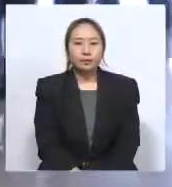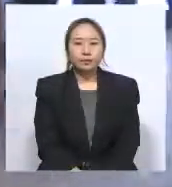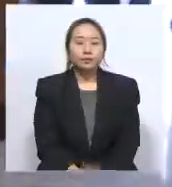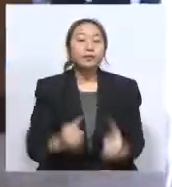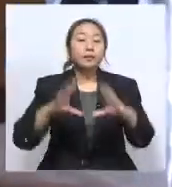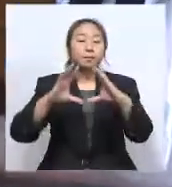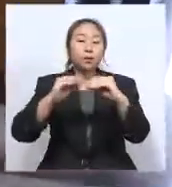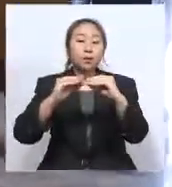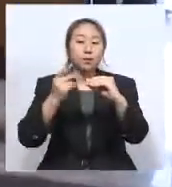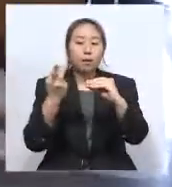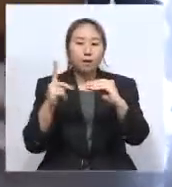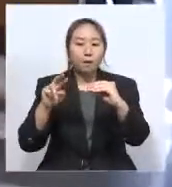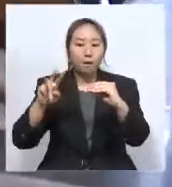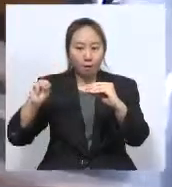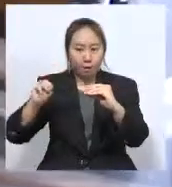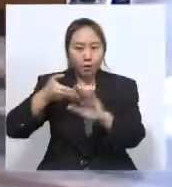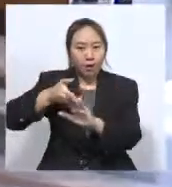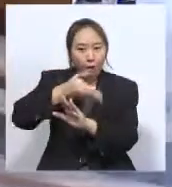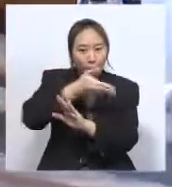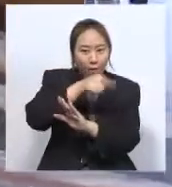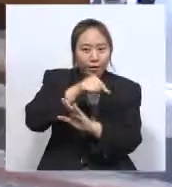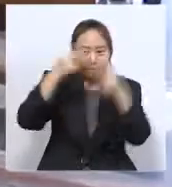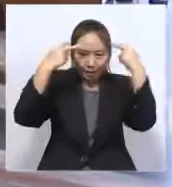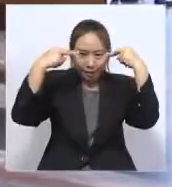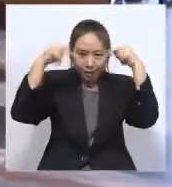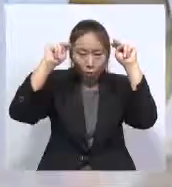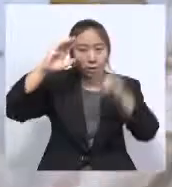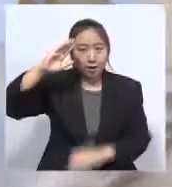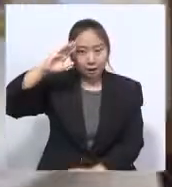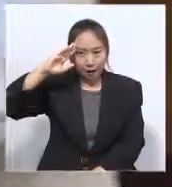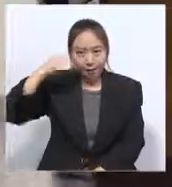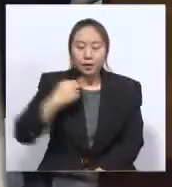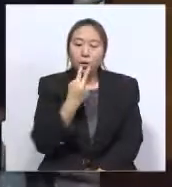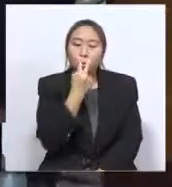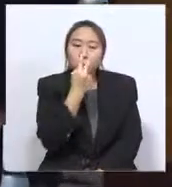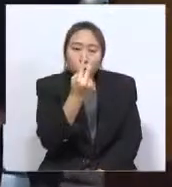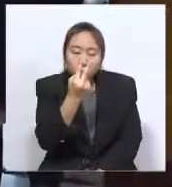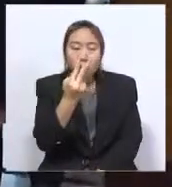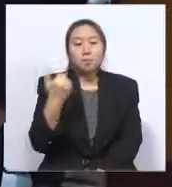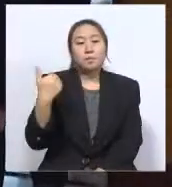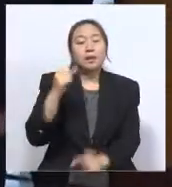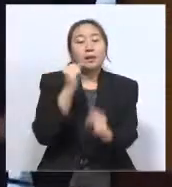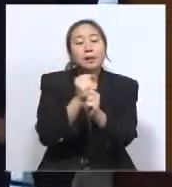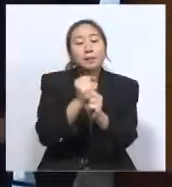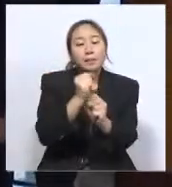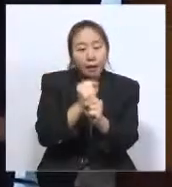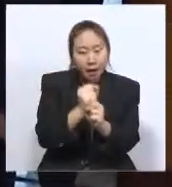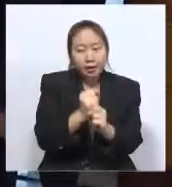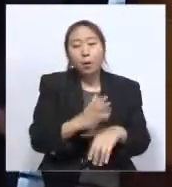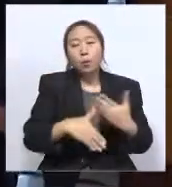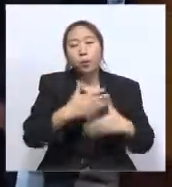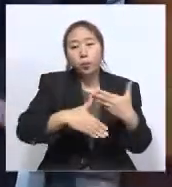ก่อนการประชุมคณะรัฐมนตรีนะคะพลเอกประยุทธ์จันทร์โอชานายกรัฐมนตรีได้มีการเยี่ยมชมการแสดงผลการดำเนินการการขับ